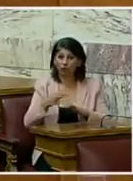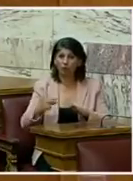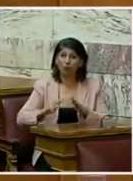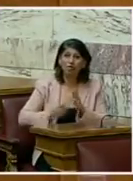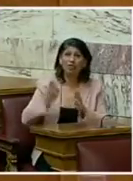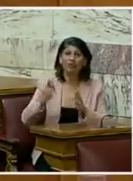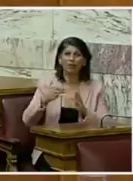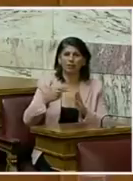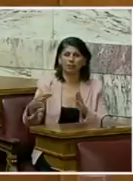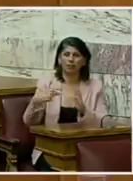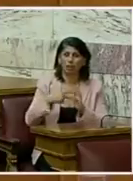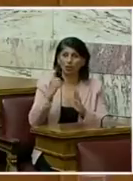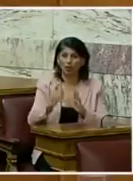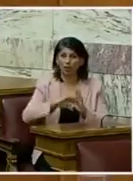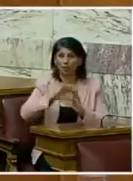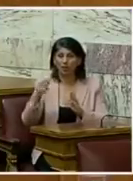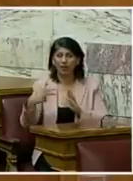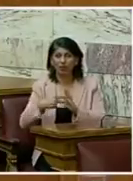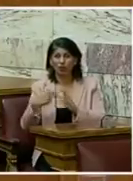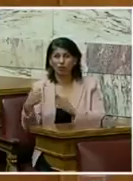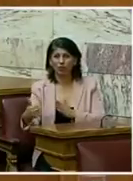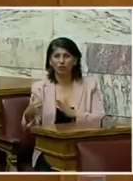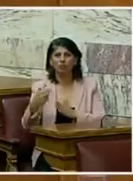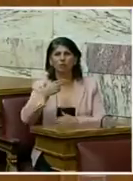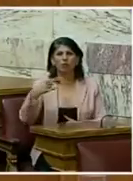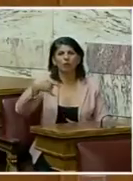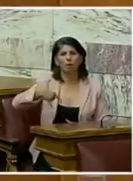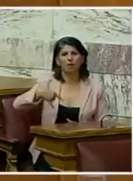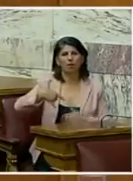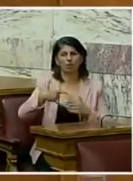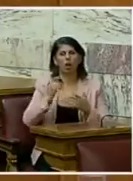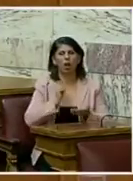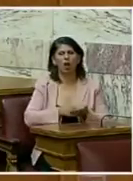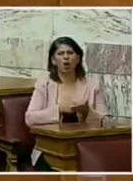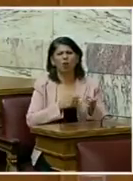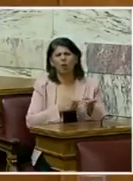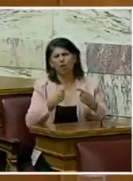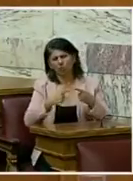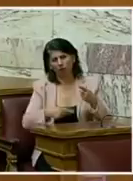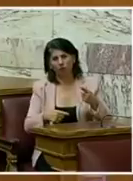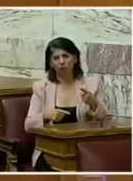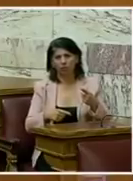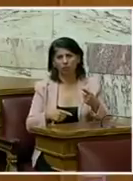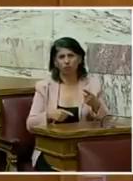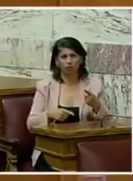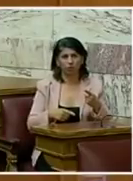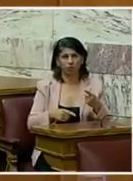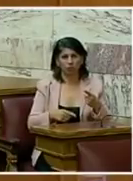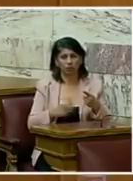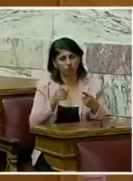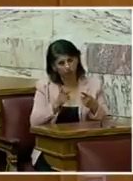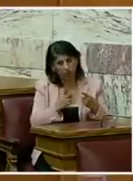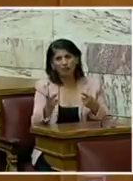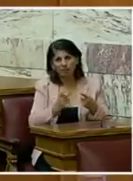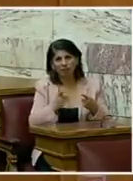υπόθεση. 2001-2006, υπόθεση Παπαντονίου. Εξοπλιστικά. Δίστε μία την υπόθεση, δίστε την δεύτερη. Και λέγαμε